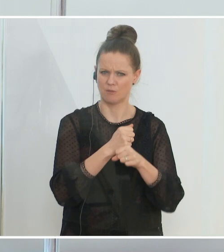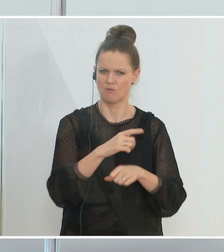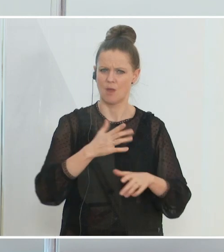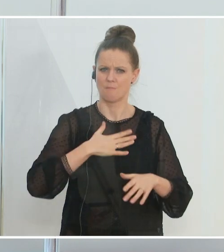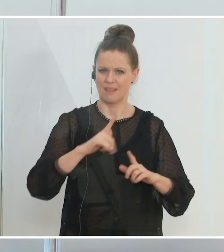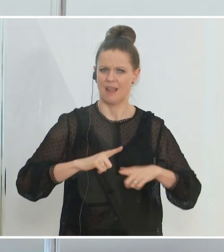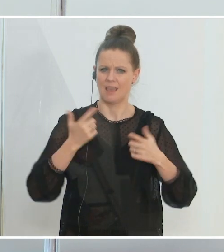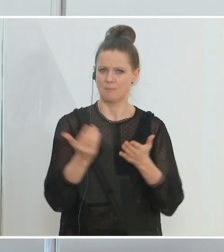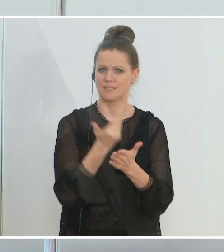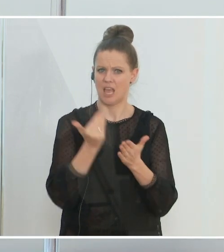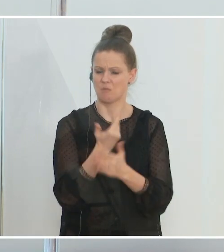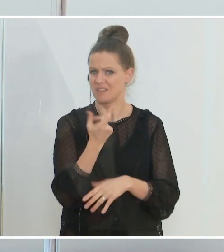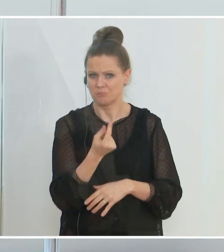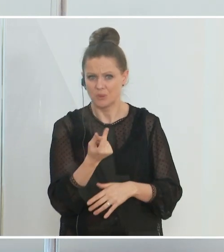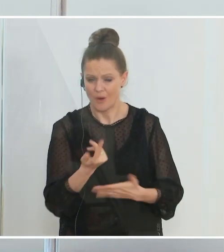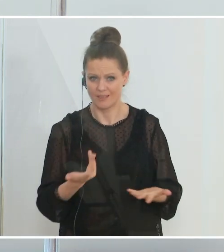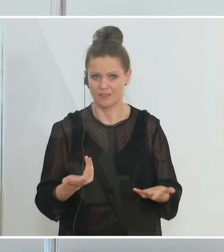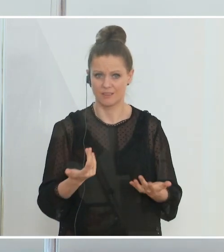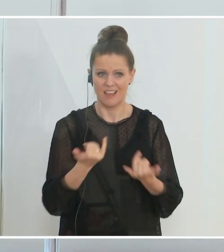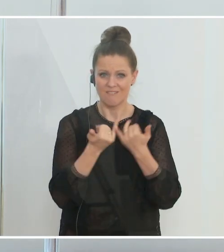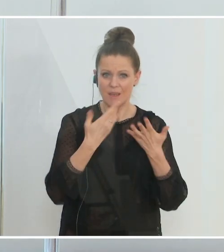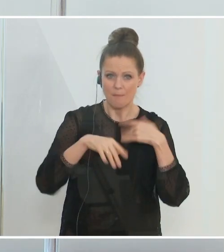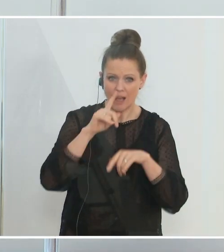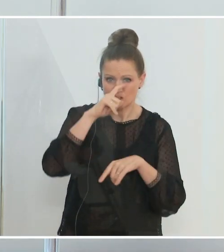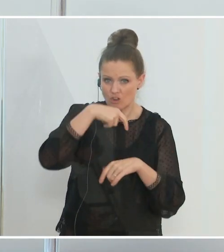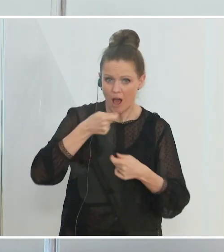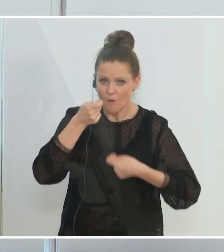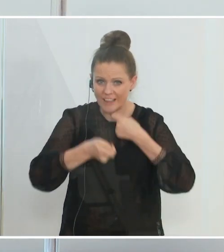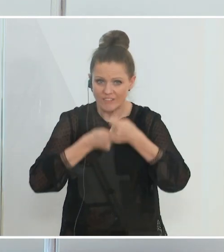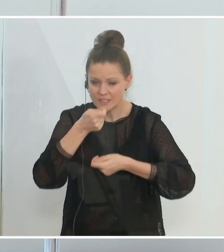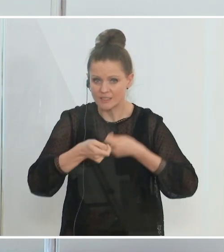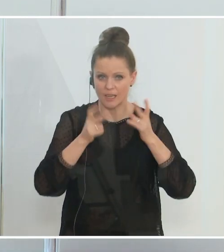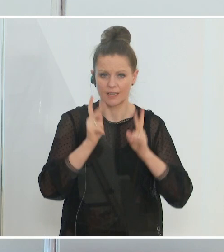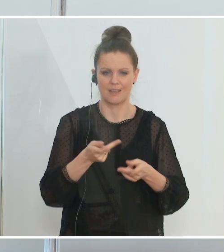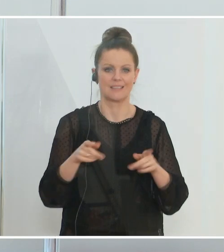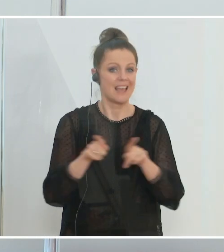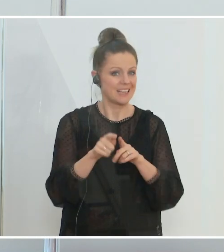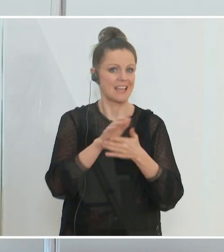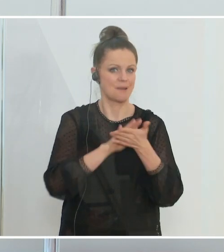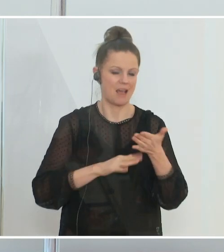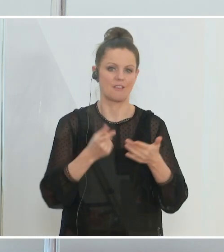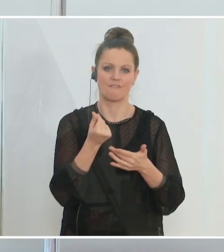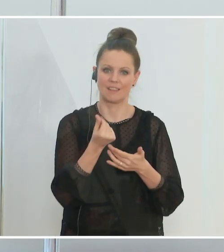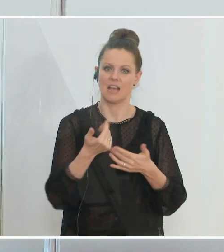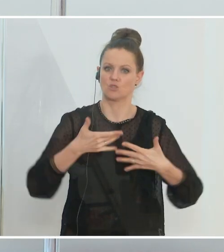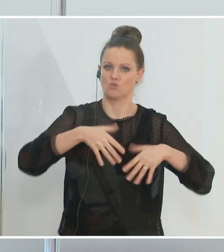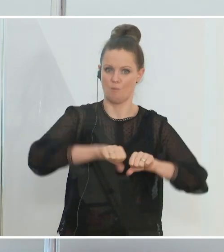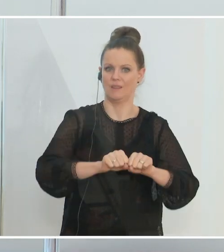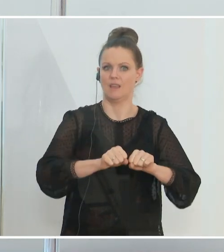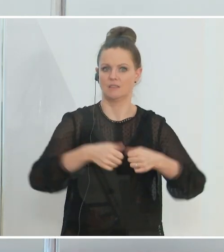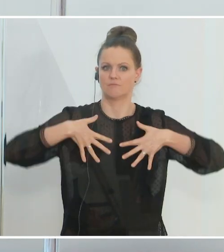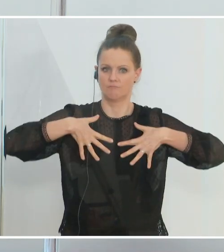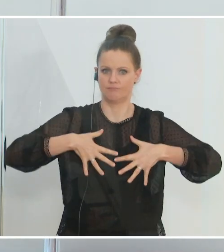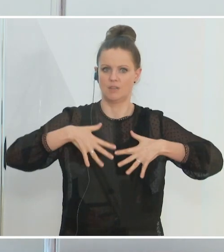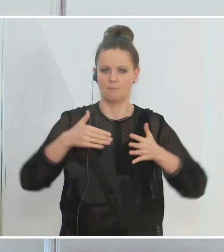Lebenseinkommen? Wo kann ich kluge Investitionen setzen? Also von Beginn an auch mit Finanzkompetenz in Berührung kommen.